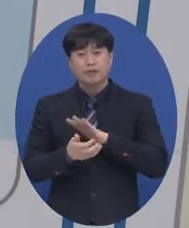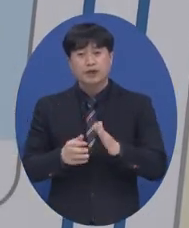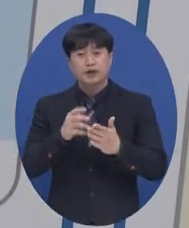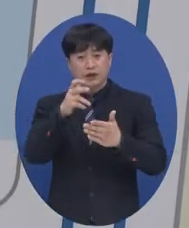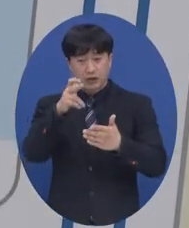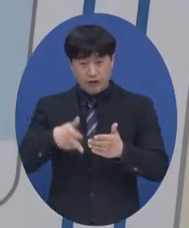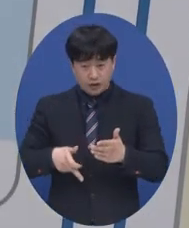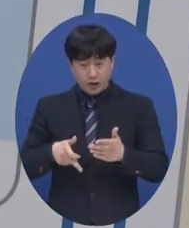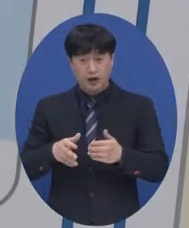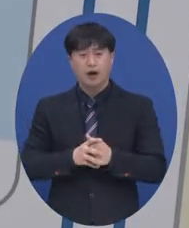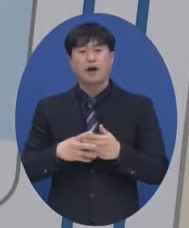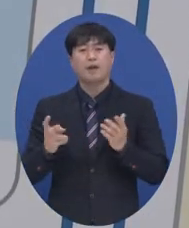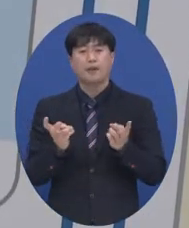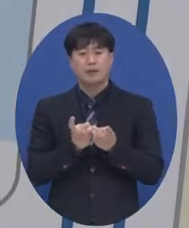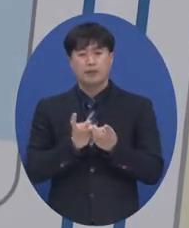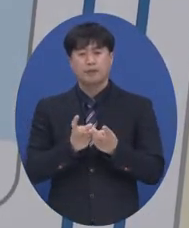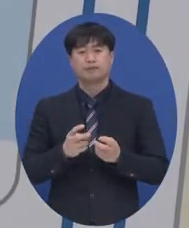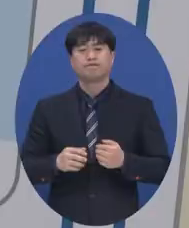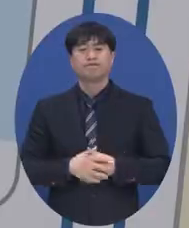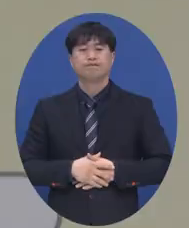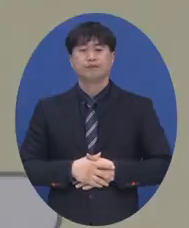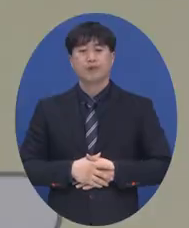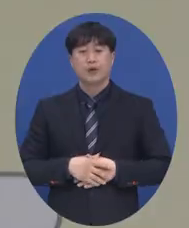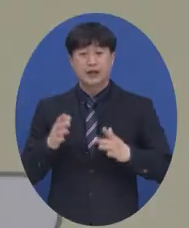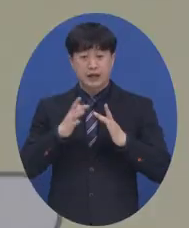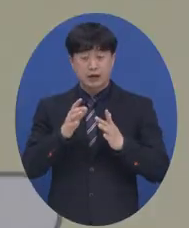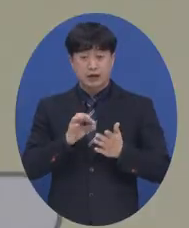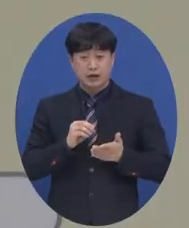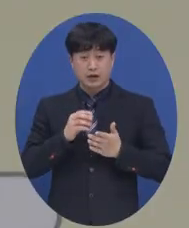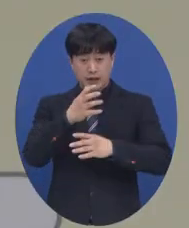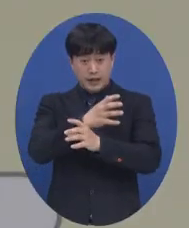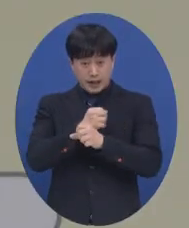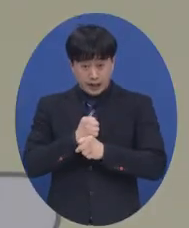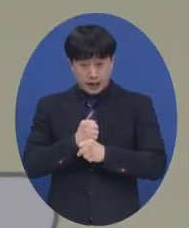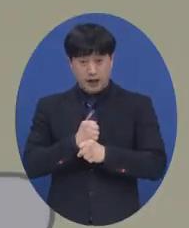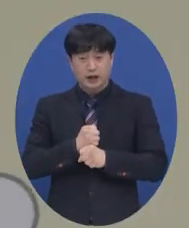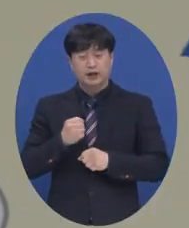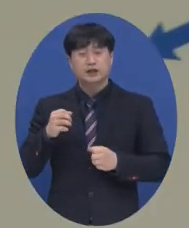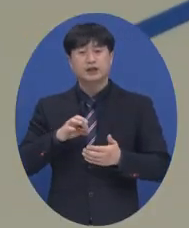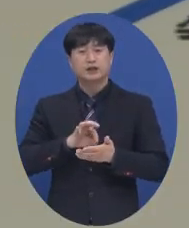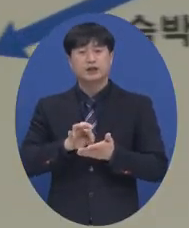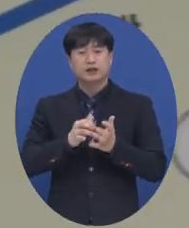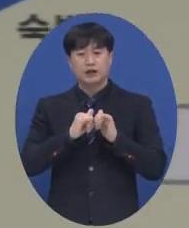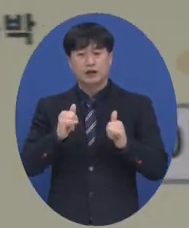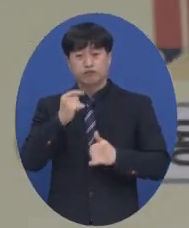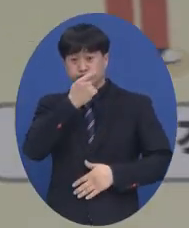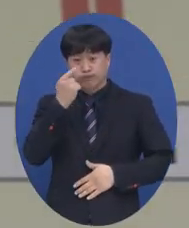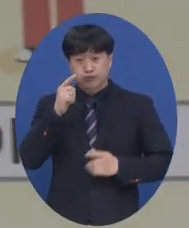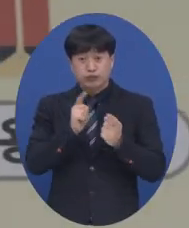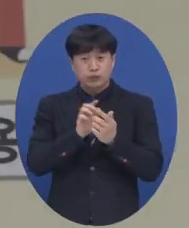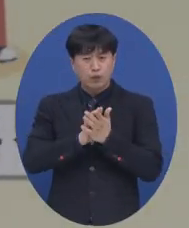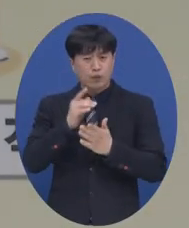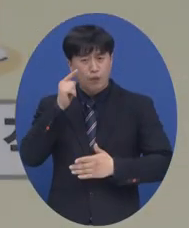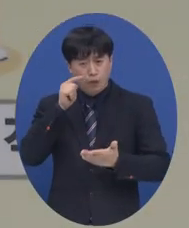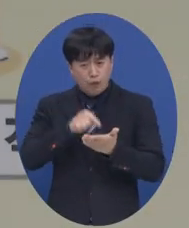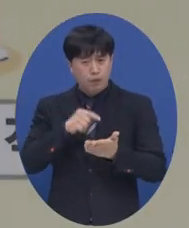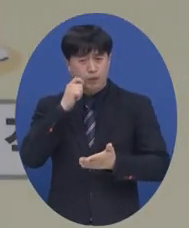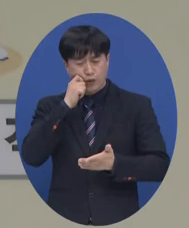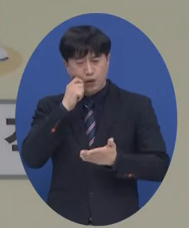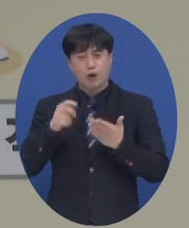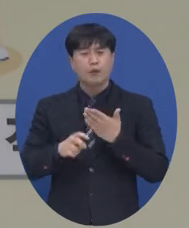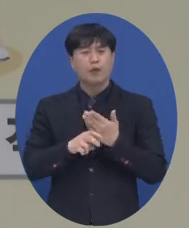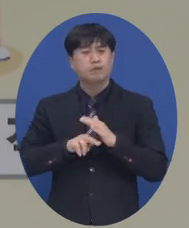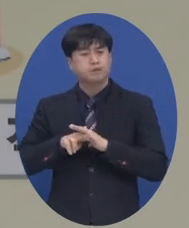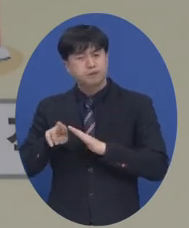결제를 유도하는 수법으로 범행 이뤄졌습니다 온라인을 통해 예약할 경우 이용자는 직접 눈으로 확인할 수 없고 법망을